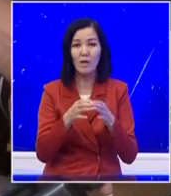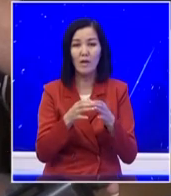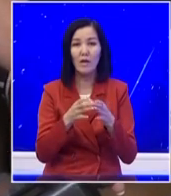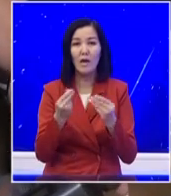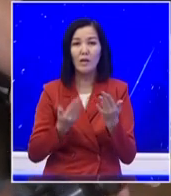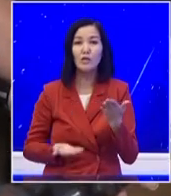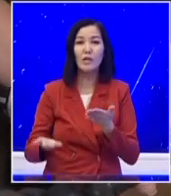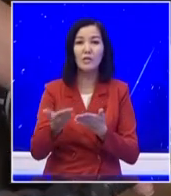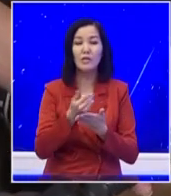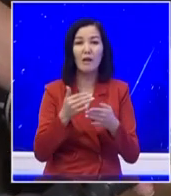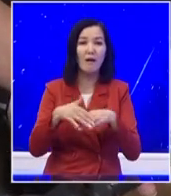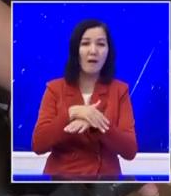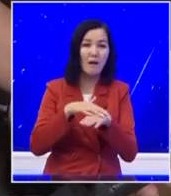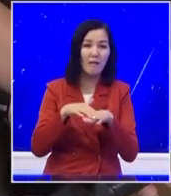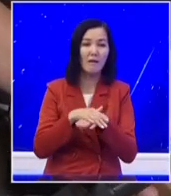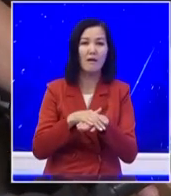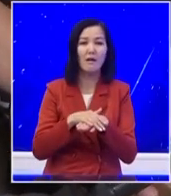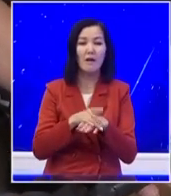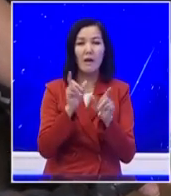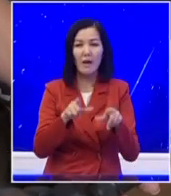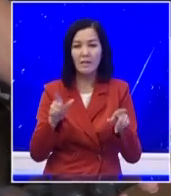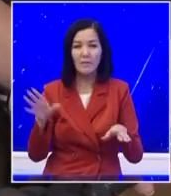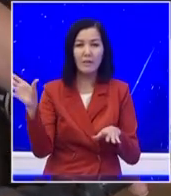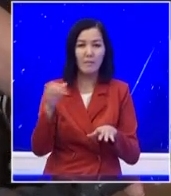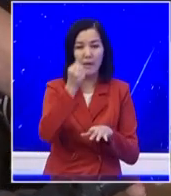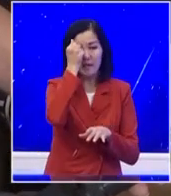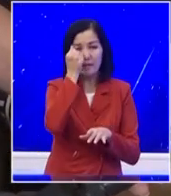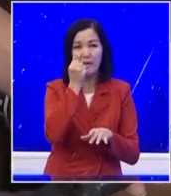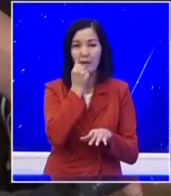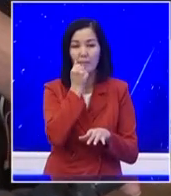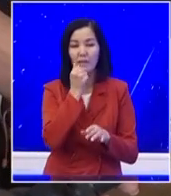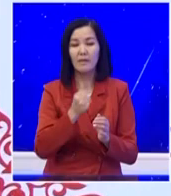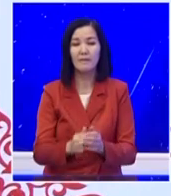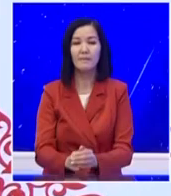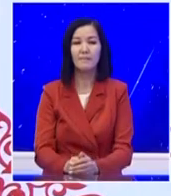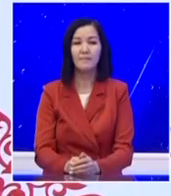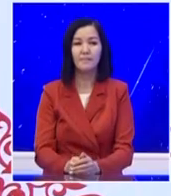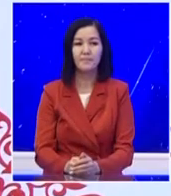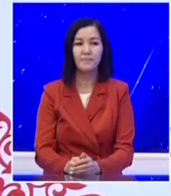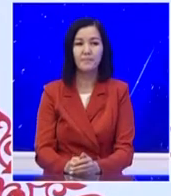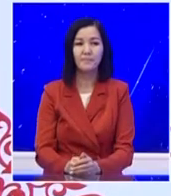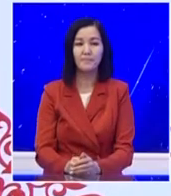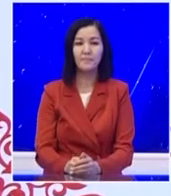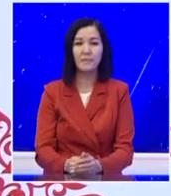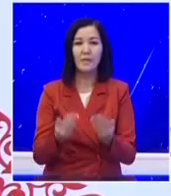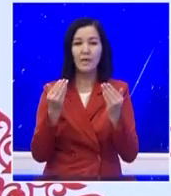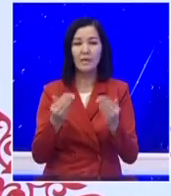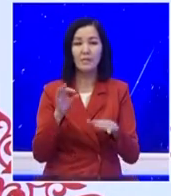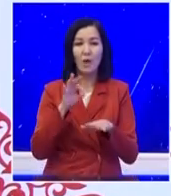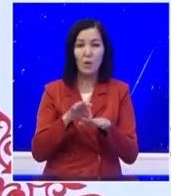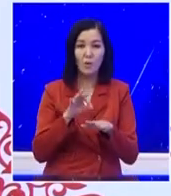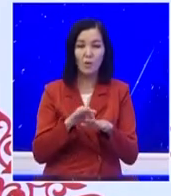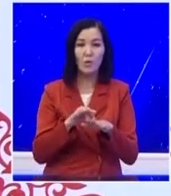салымшыларына, бүкіл ұжымдарына. Алғысым шексіз, рахмет сіздерге. Індетке осындай ауруға